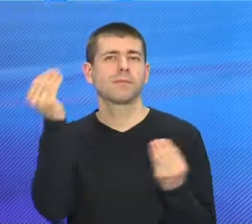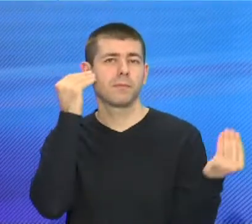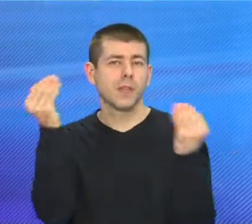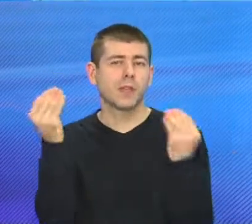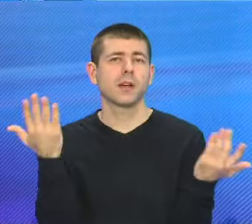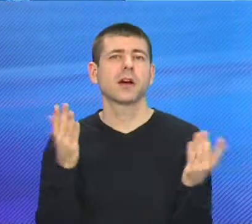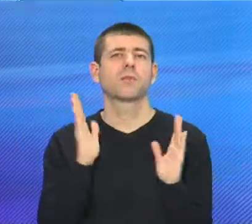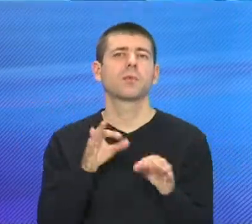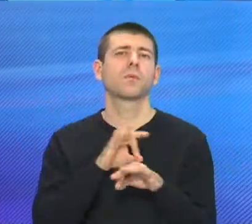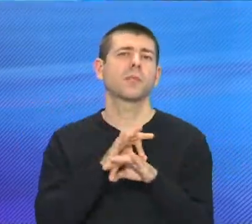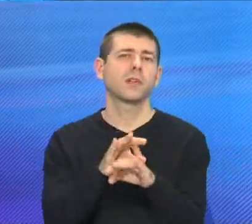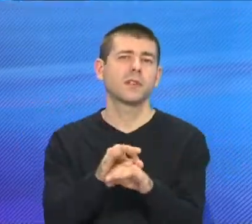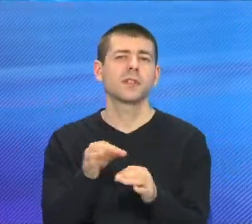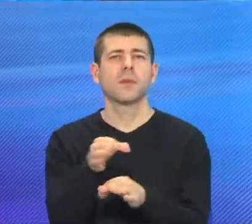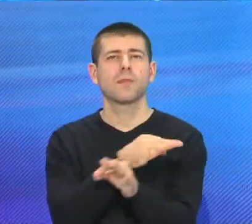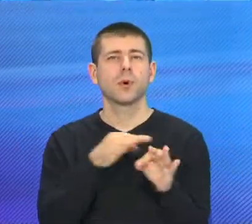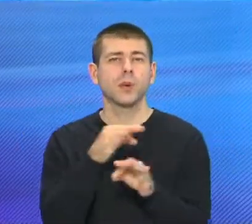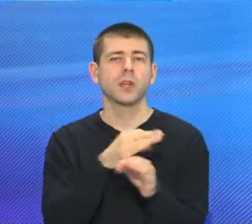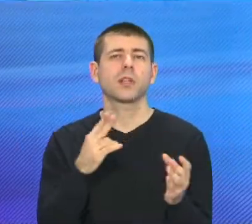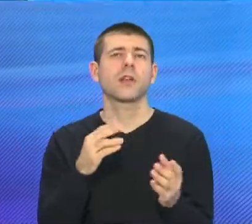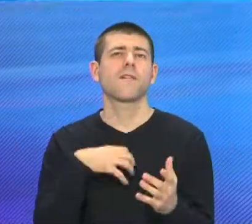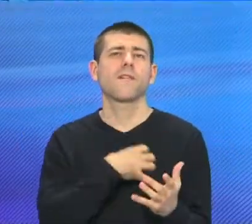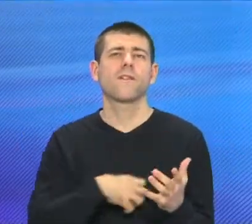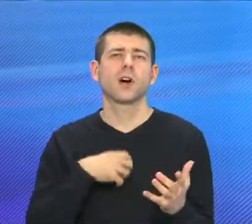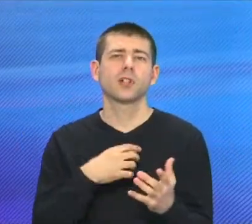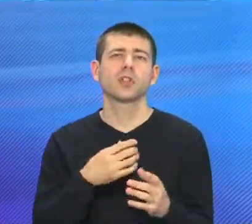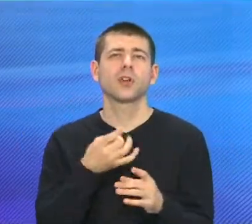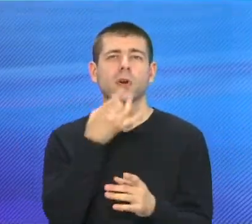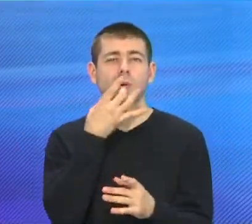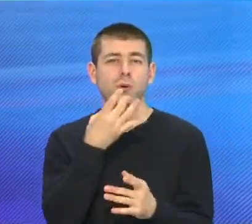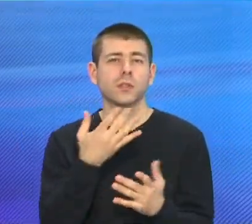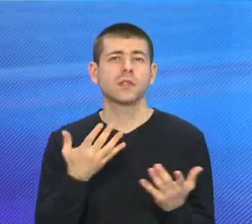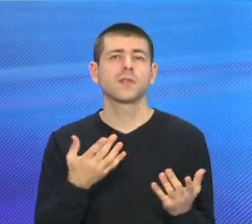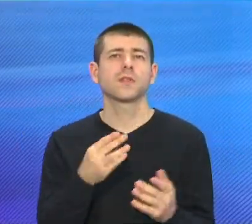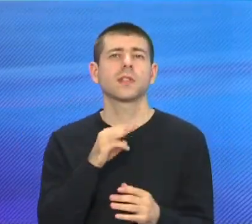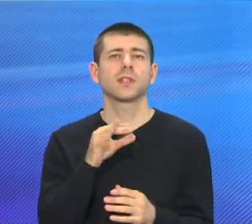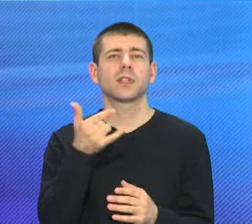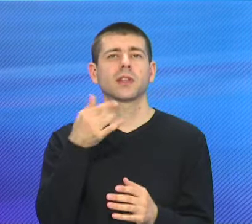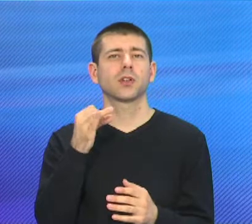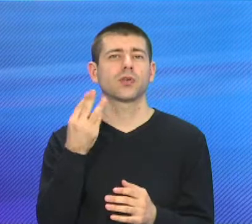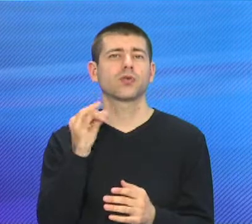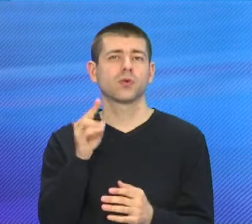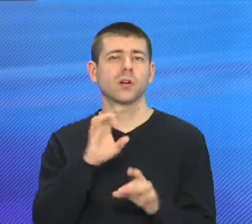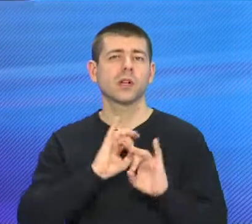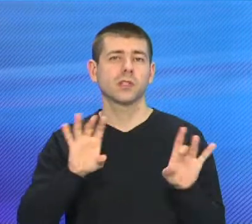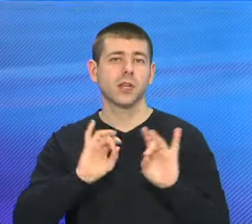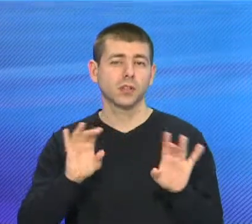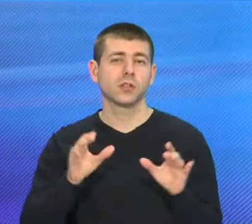как повинен пройти проект и основные моменты удела у им гродинцев. Татьяна Грышук расскажет.